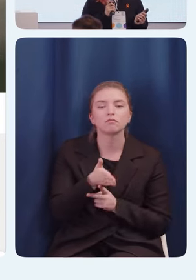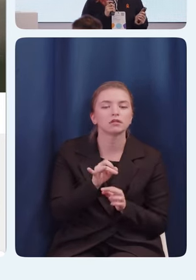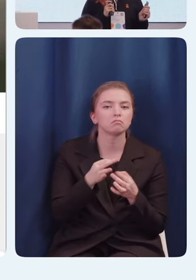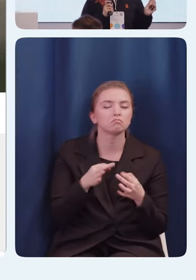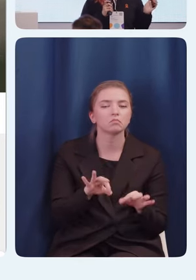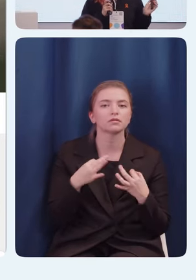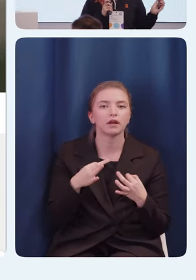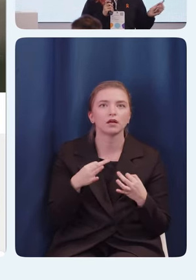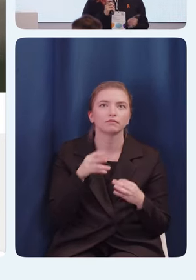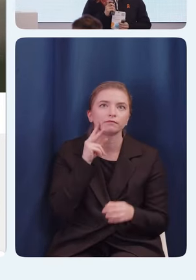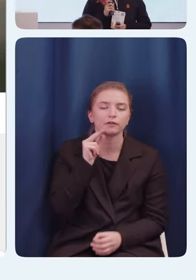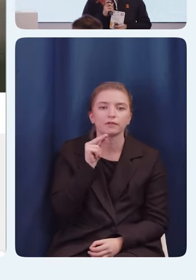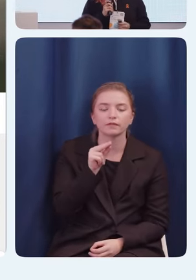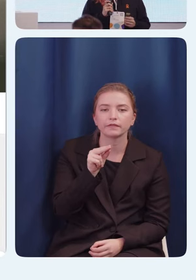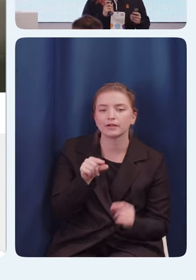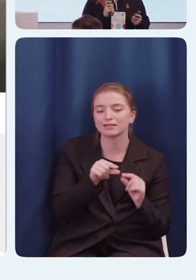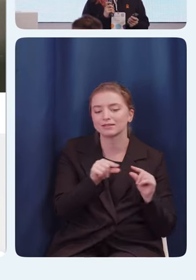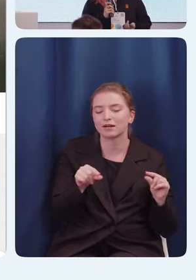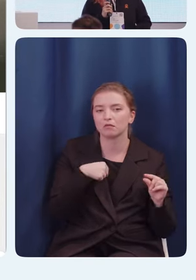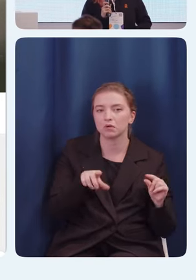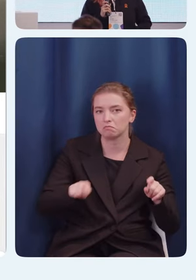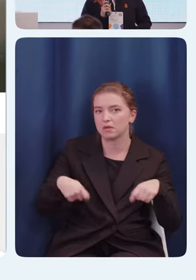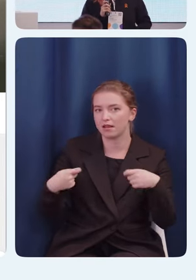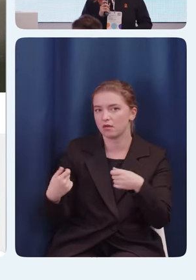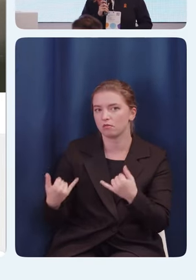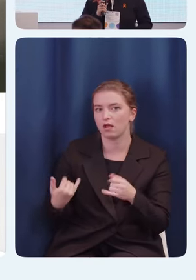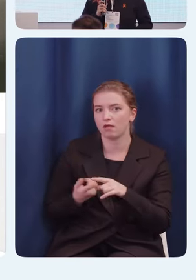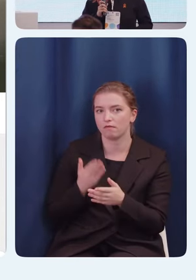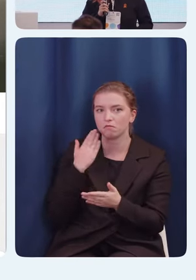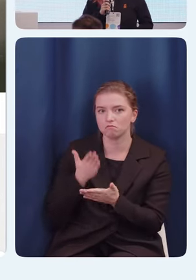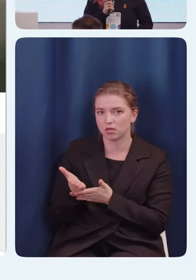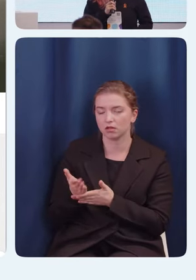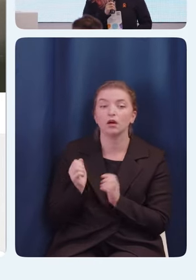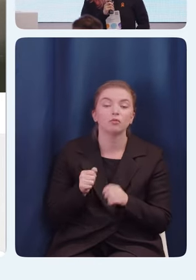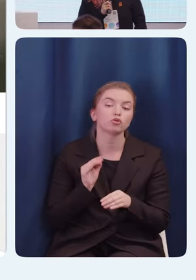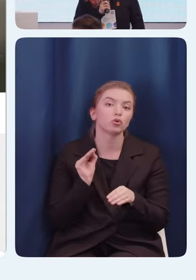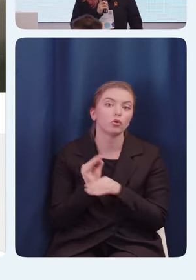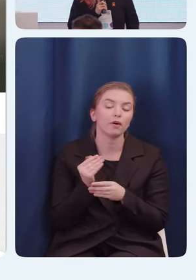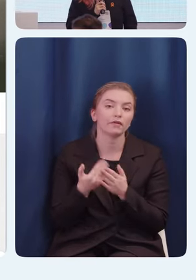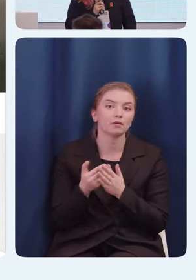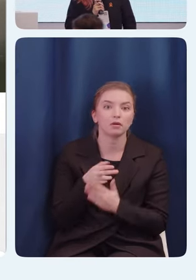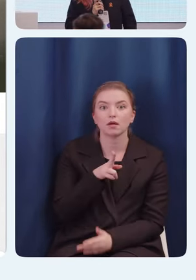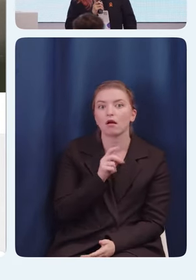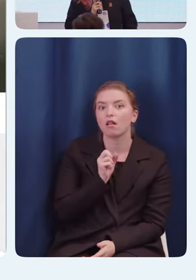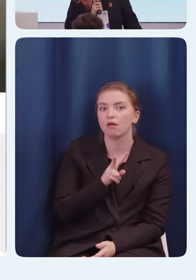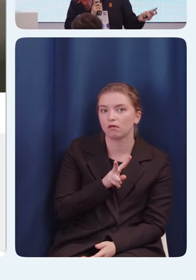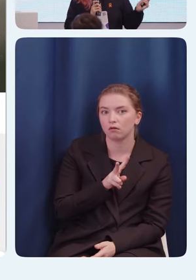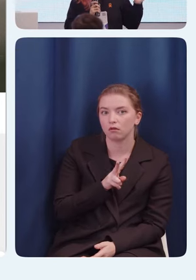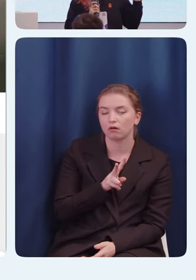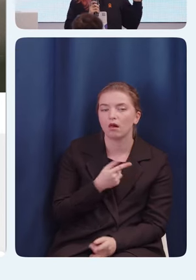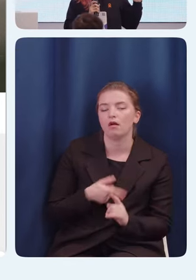озвучивает ту строку, которую мы ему передаем. Ее можно добавить в обработчик кликов. Это поможет